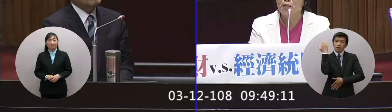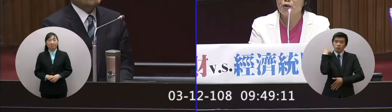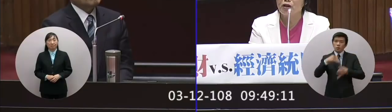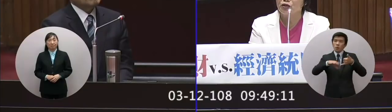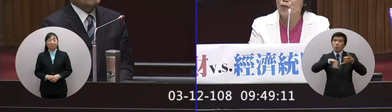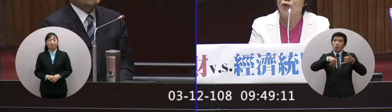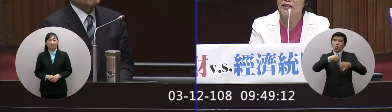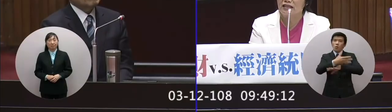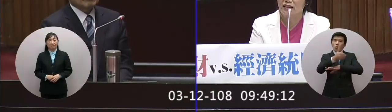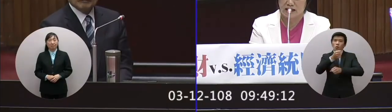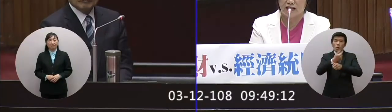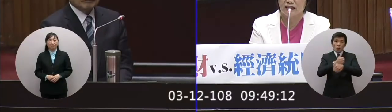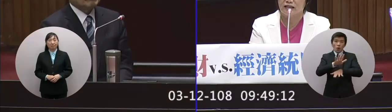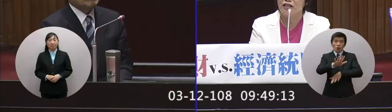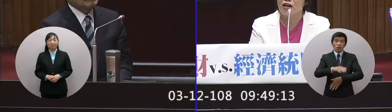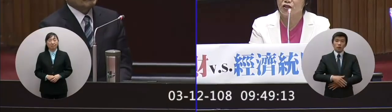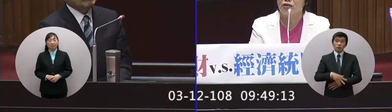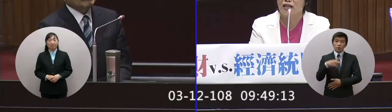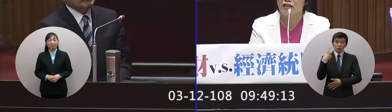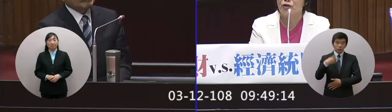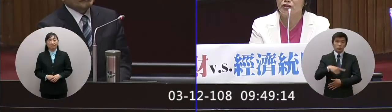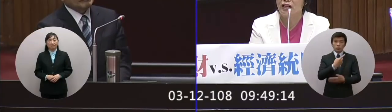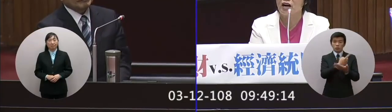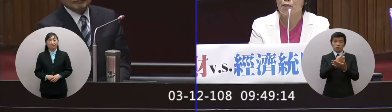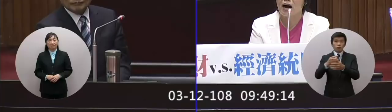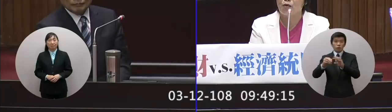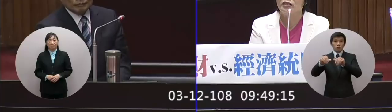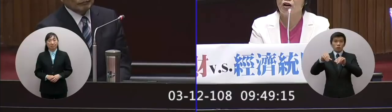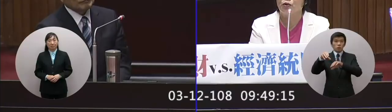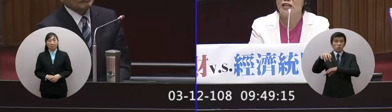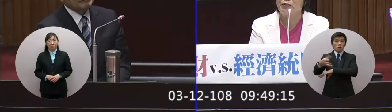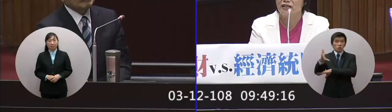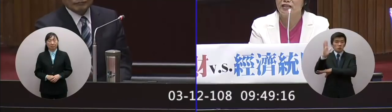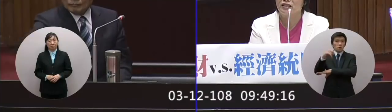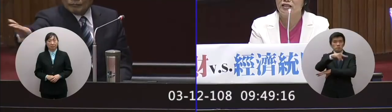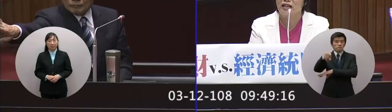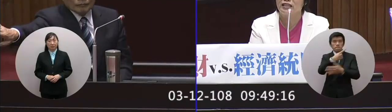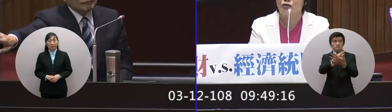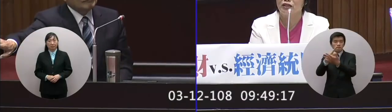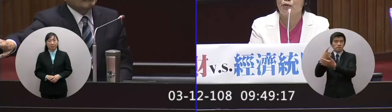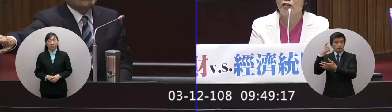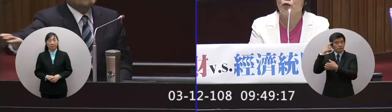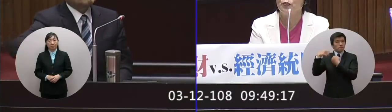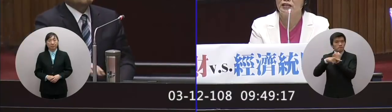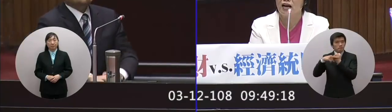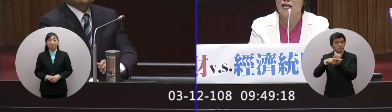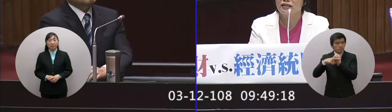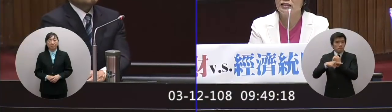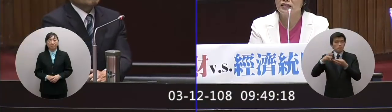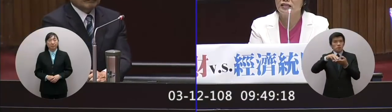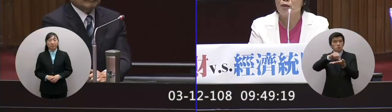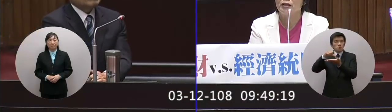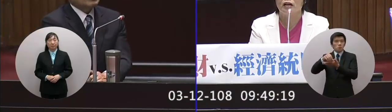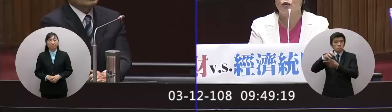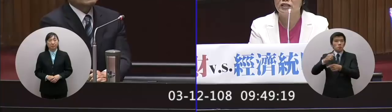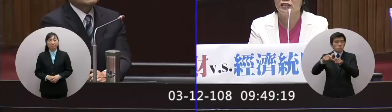过。包括很多不同党籍的这个地方首长呢，都想要把外销农产品这件事情来解决台湾农民呢、啊、